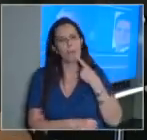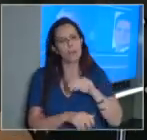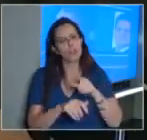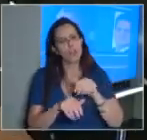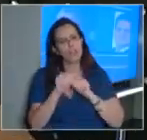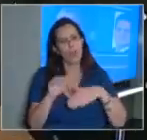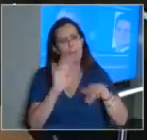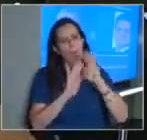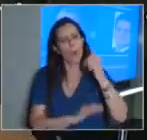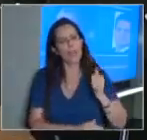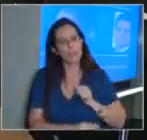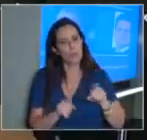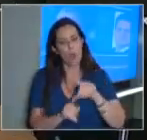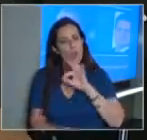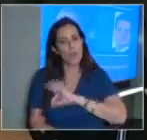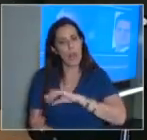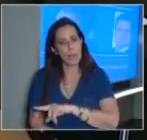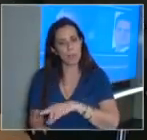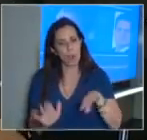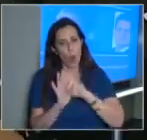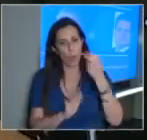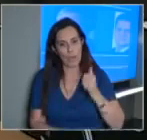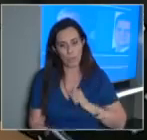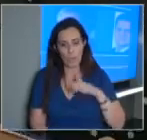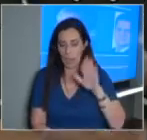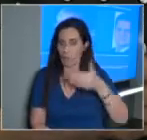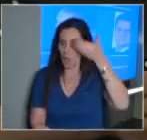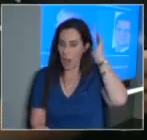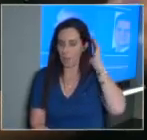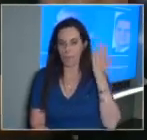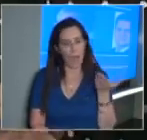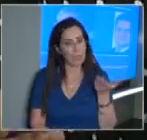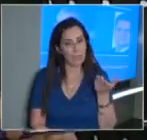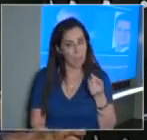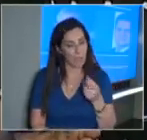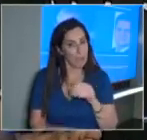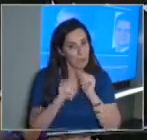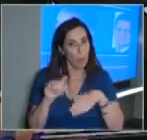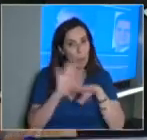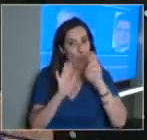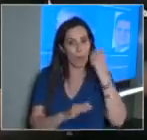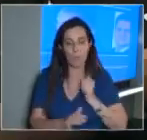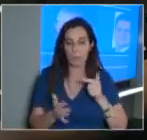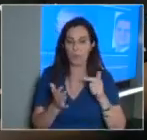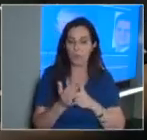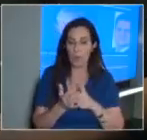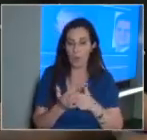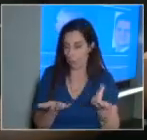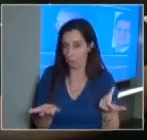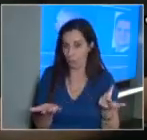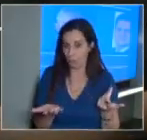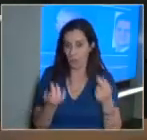בחוק הגיוס בגרסה של ליברמן, שהוא בעצם חוק הגיוס גם של לפיד, אז האם אתם תתמכו בחוק הגיוס כדי לפצות על